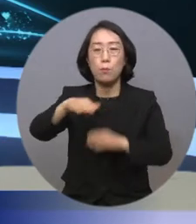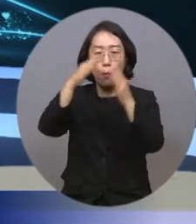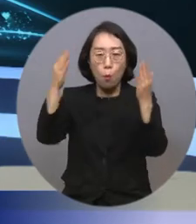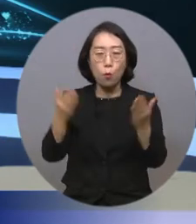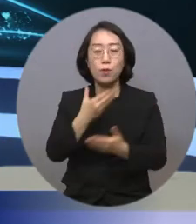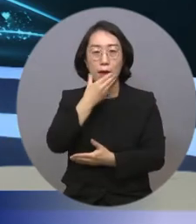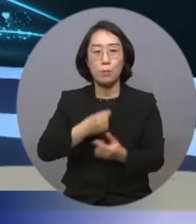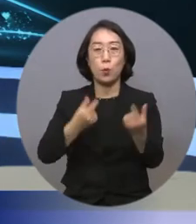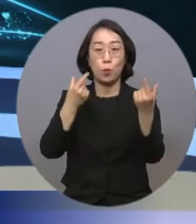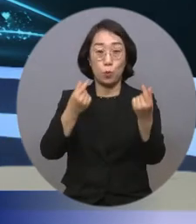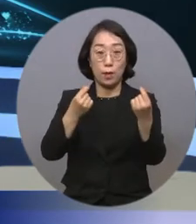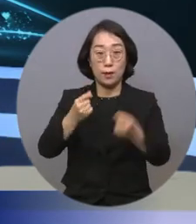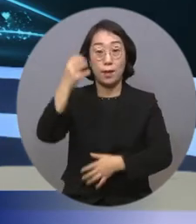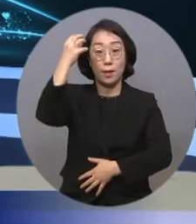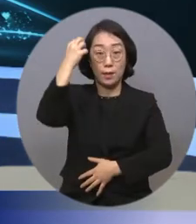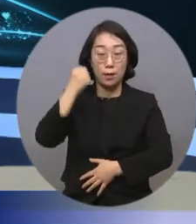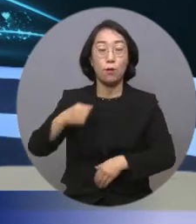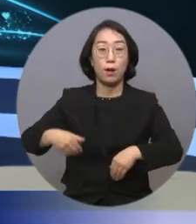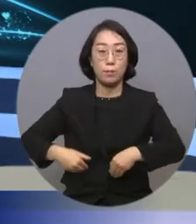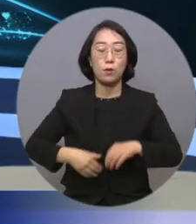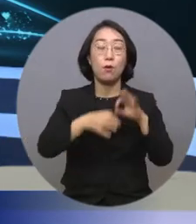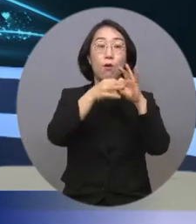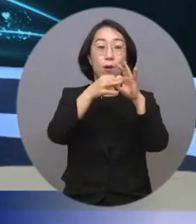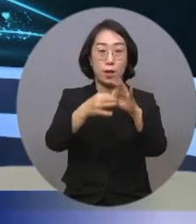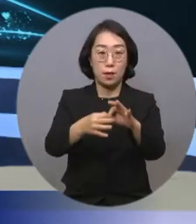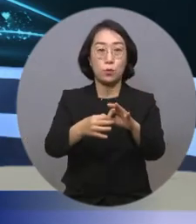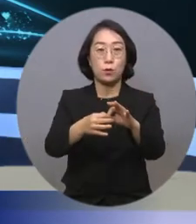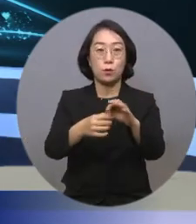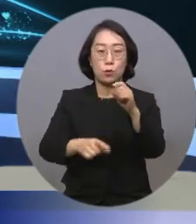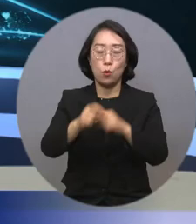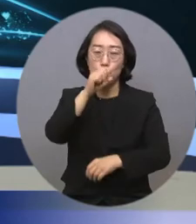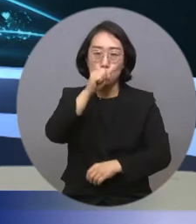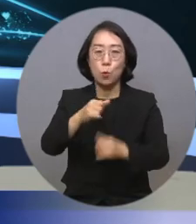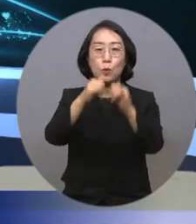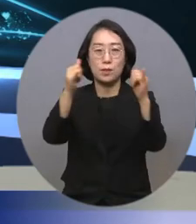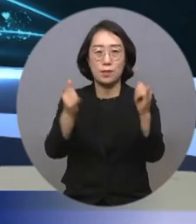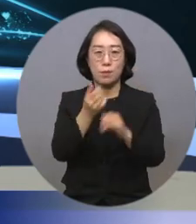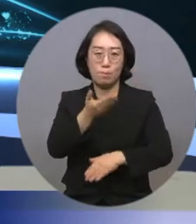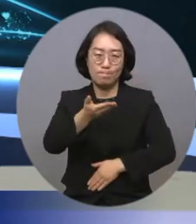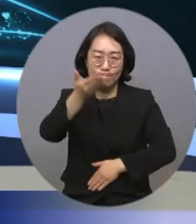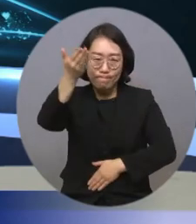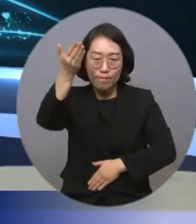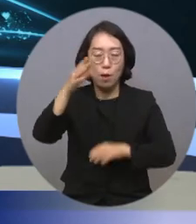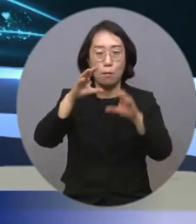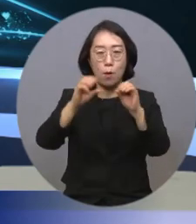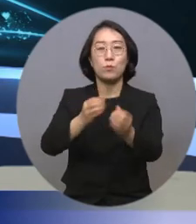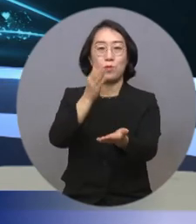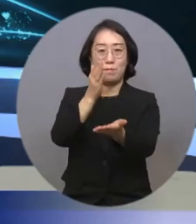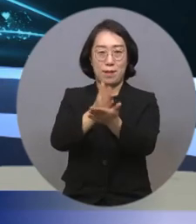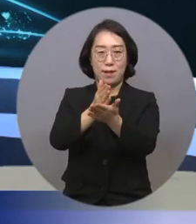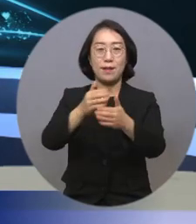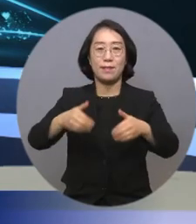있는 길이라는 것을 기억하며 계속해서 더 나은 사회로 향하는 걸음을 멈추지